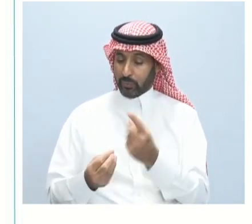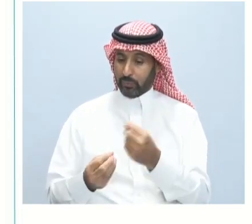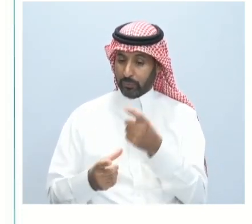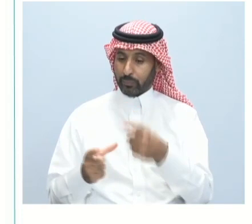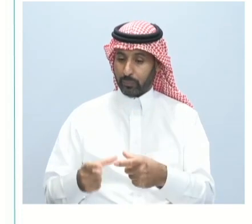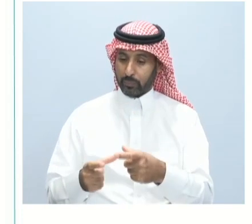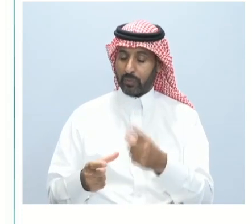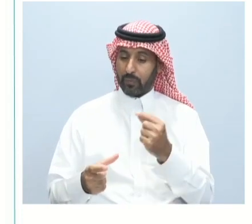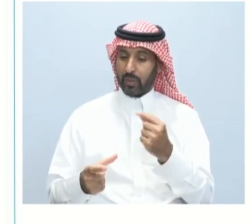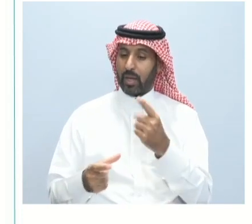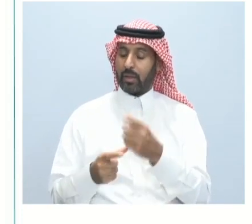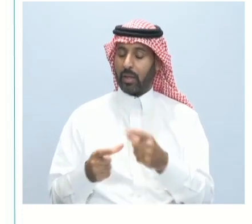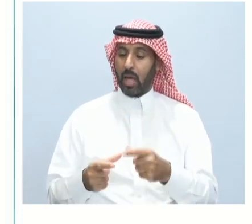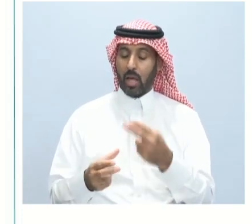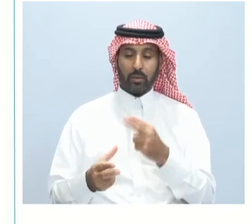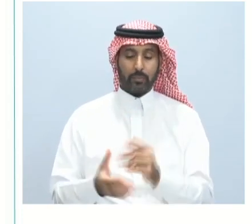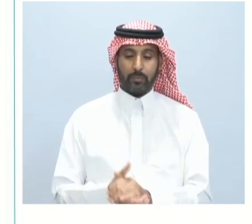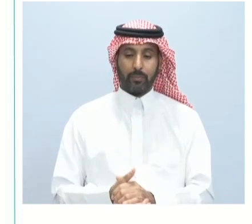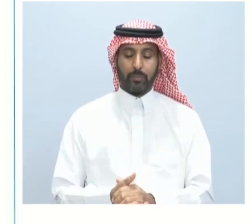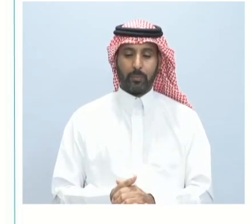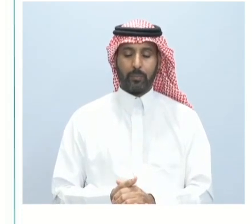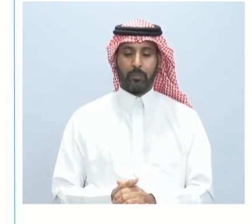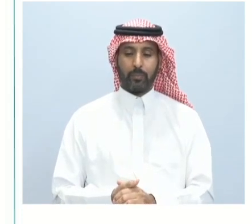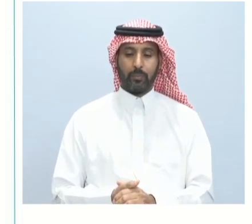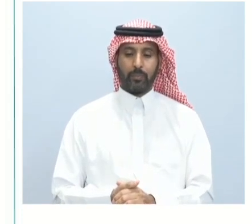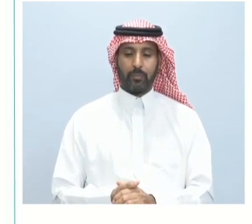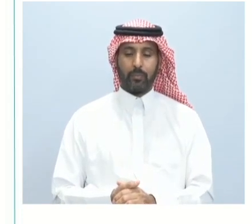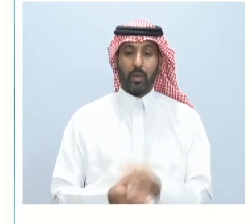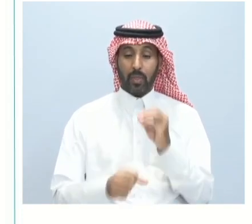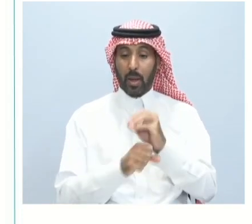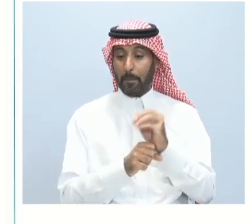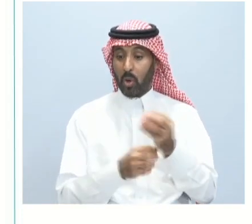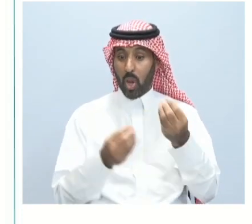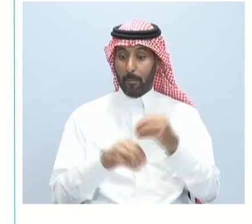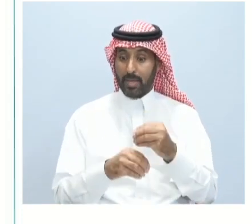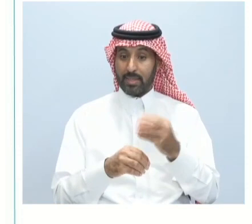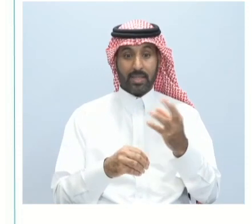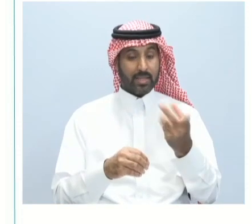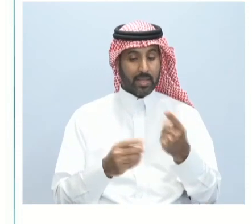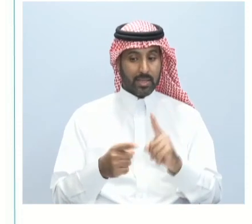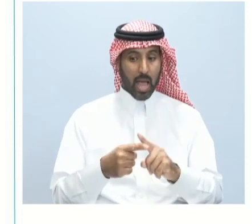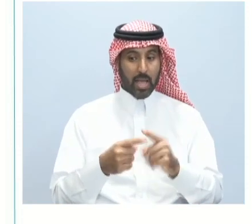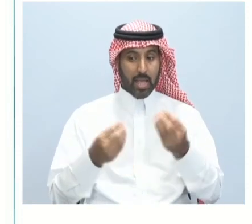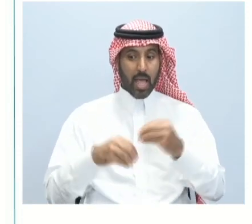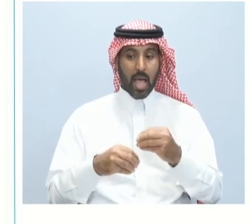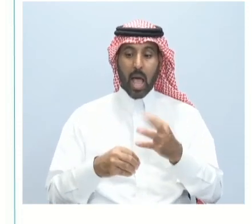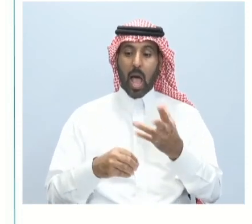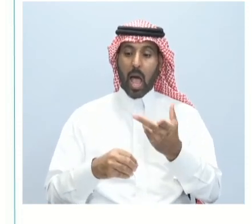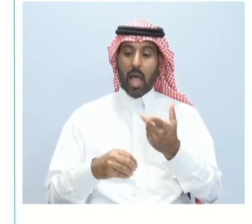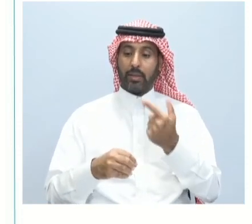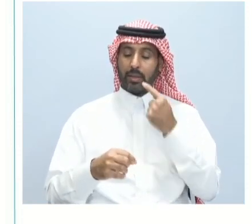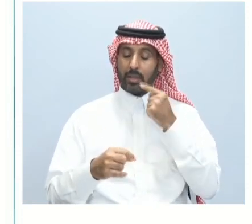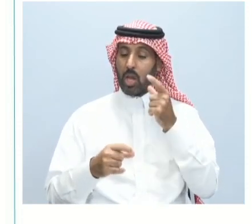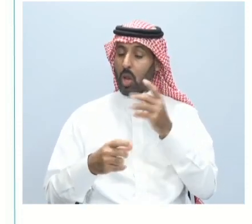الفريق الافضل او الحل الامثل للفريق نتذكر معا ان كلما زاد عدد العمال يؤدي الى